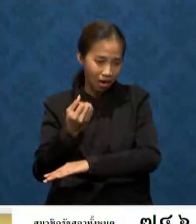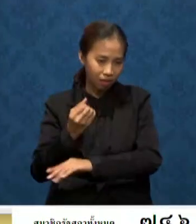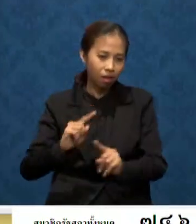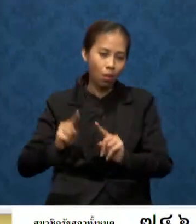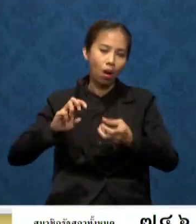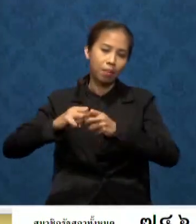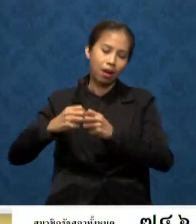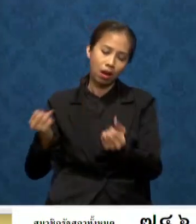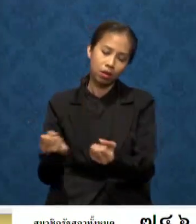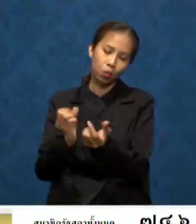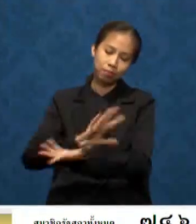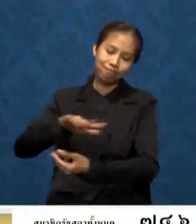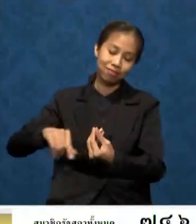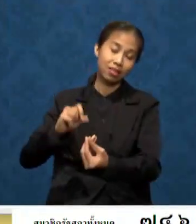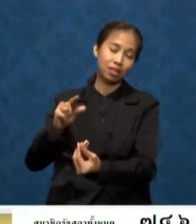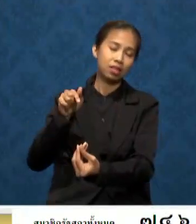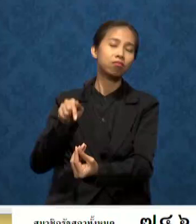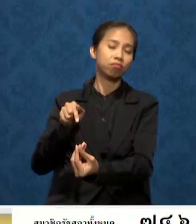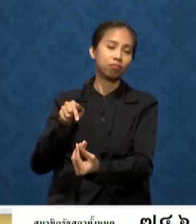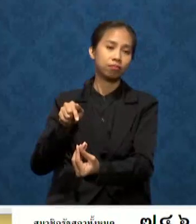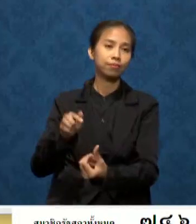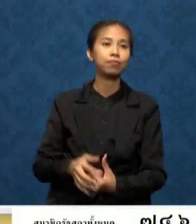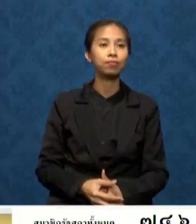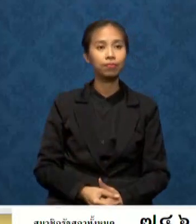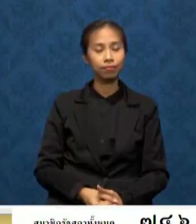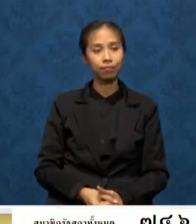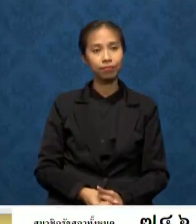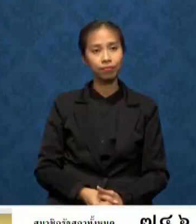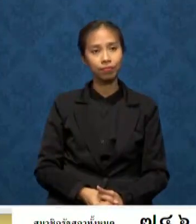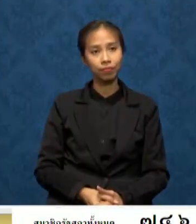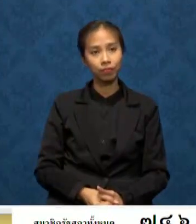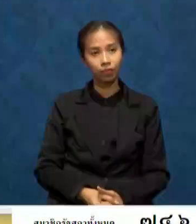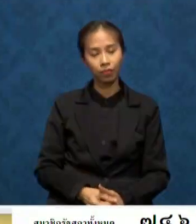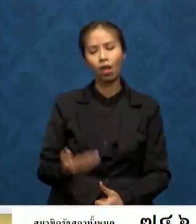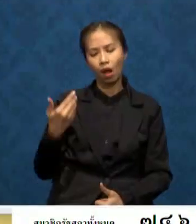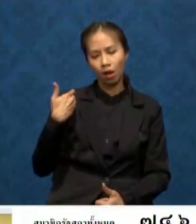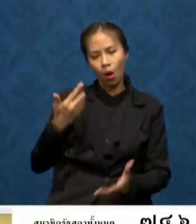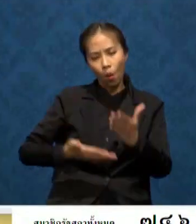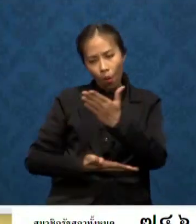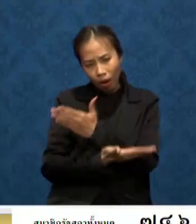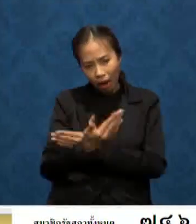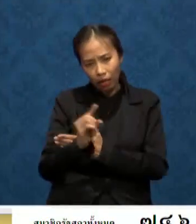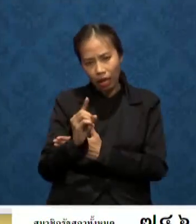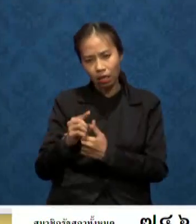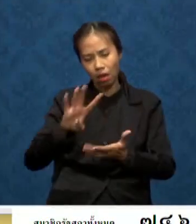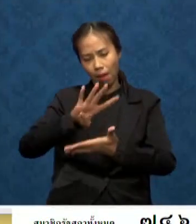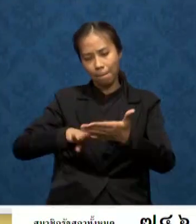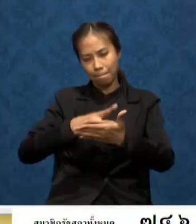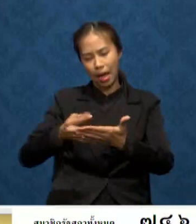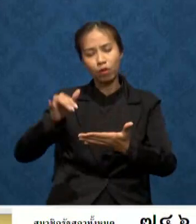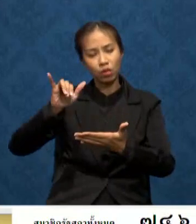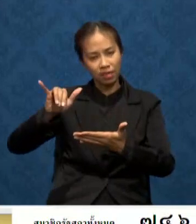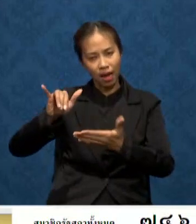เศรษฐกิจของประเทศและสุ่มเสี่ยงที่จะไม่สอดคล้องกับยุทธศาสตร์ชาติมาตรา